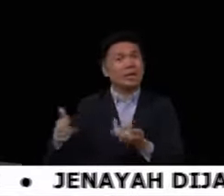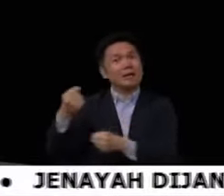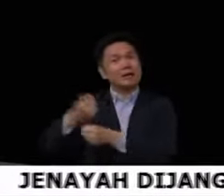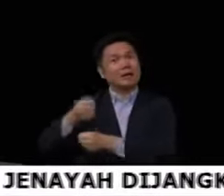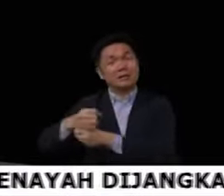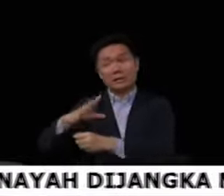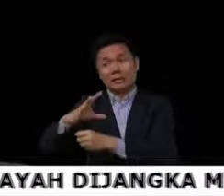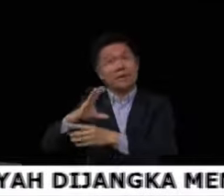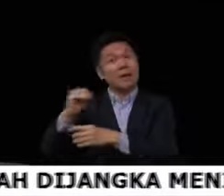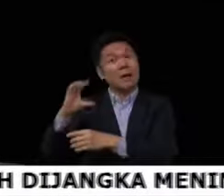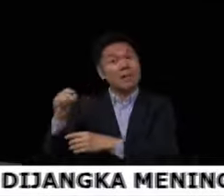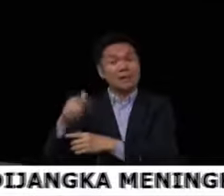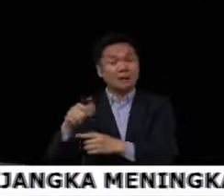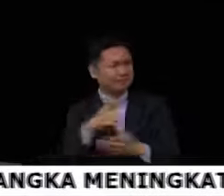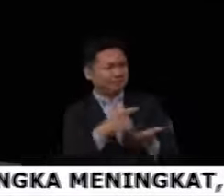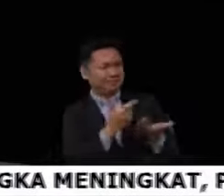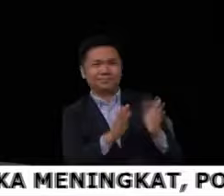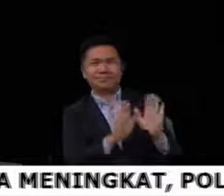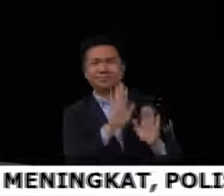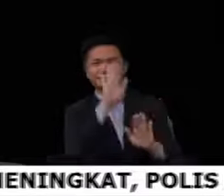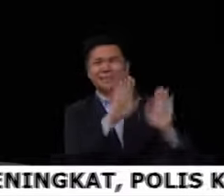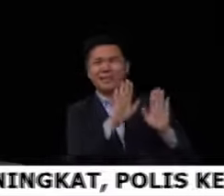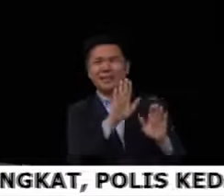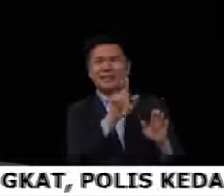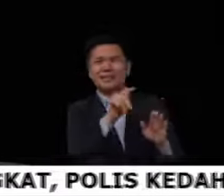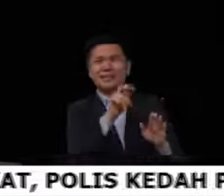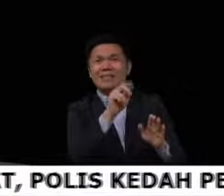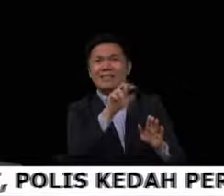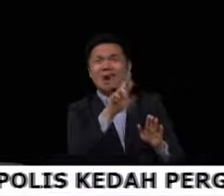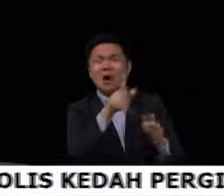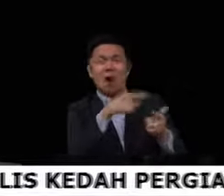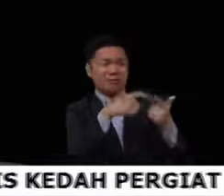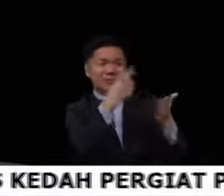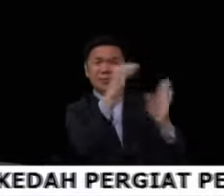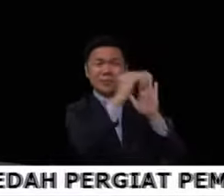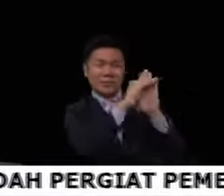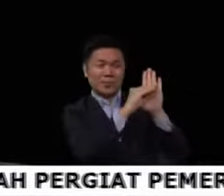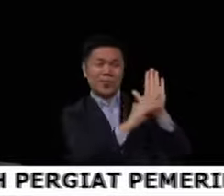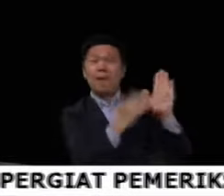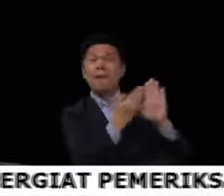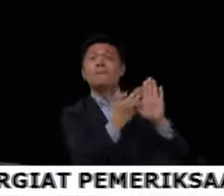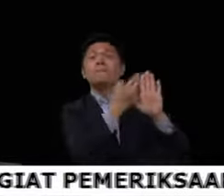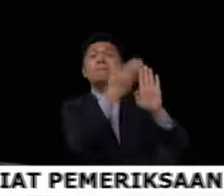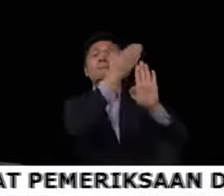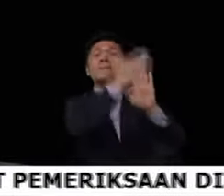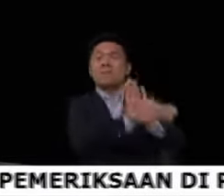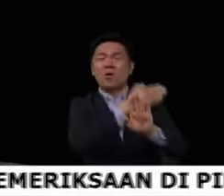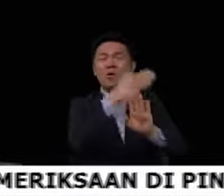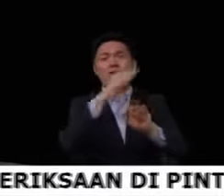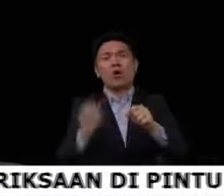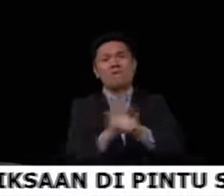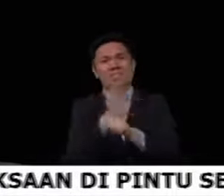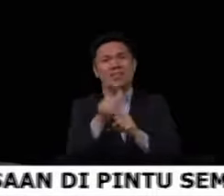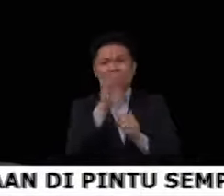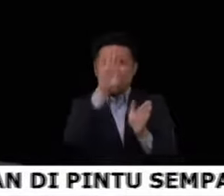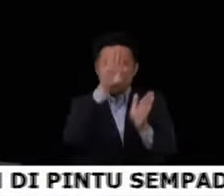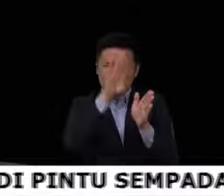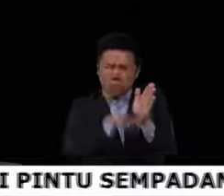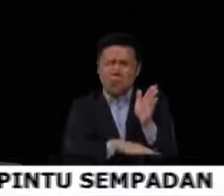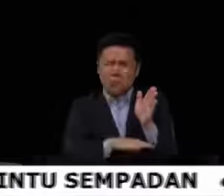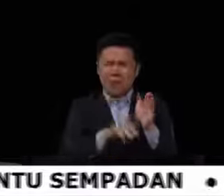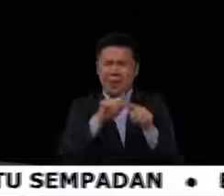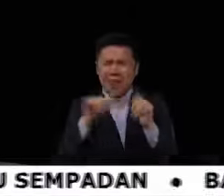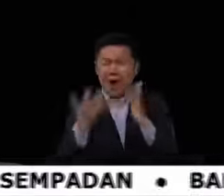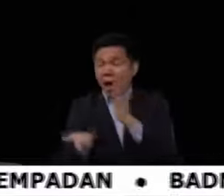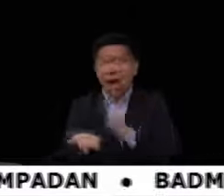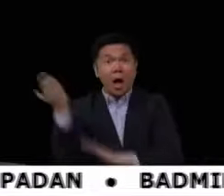kontraktor yang telah pun memberi tawaran berdasarkan harga sebelum Hobbit harga mereka lebih murah dan bila kenaikan